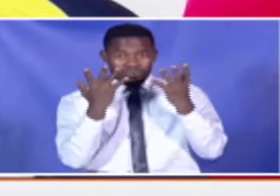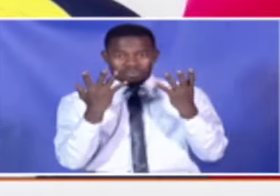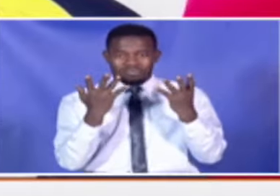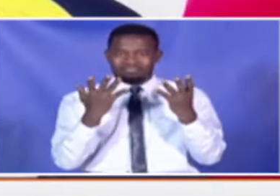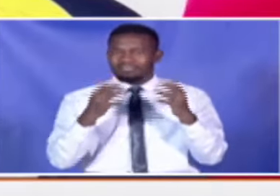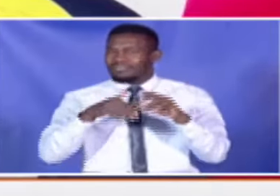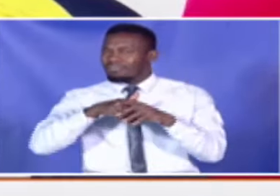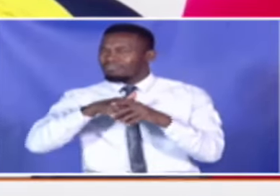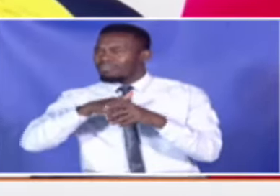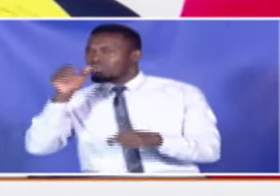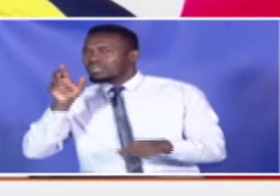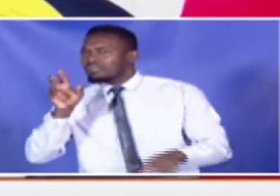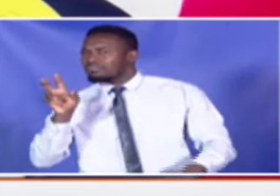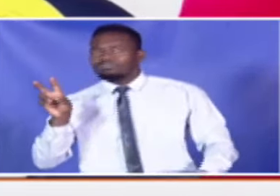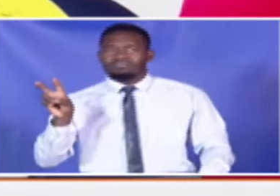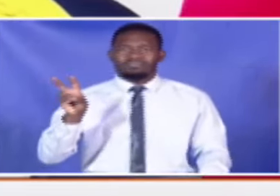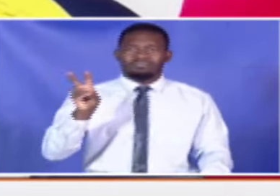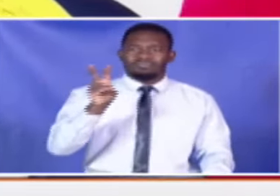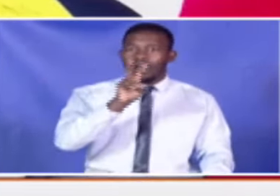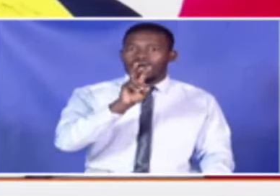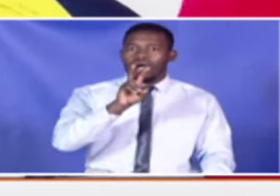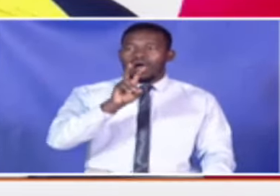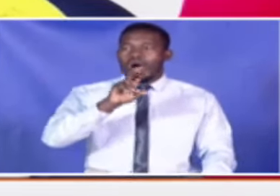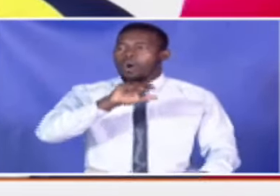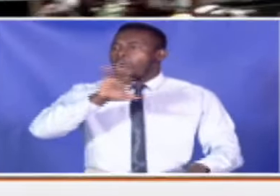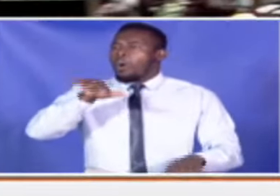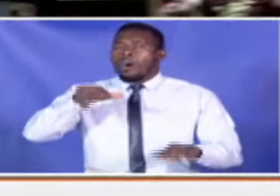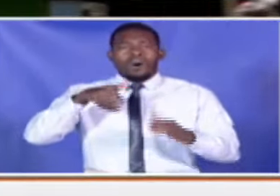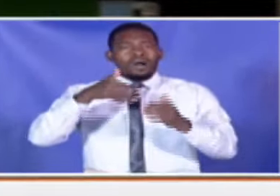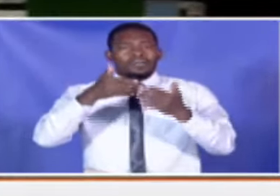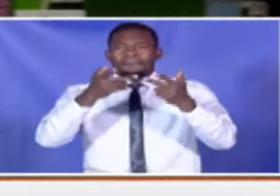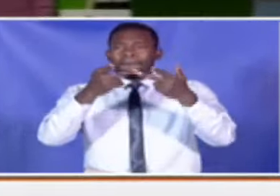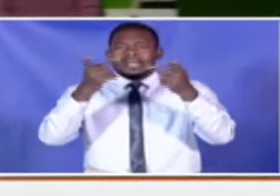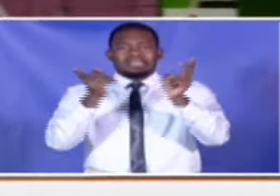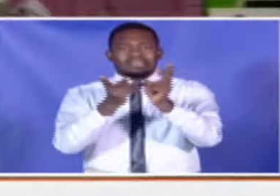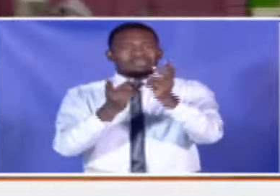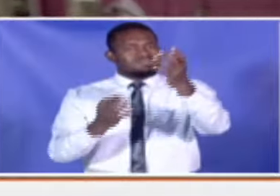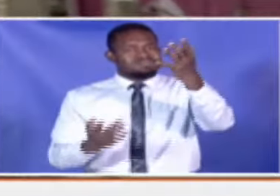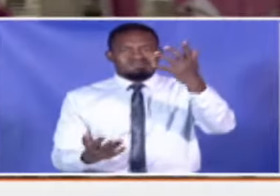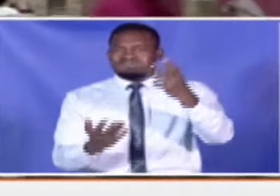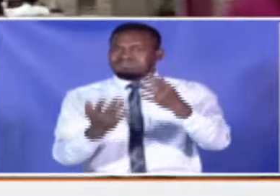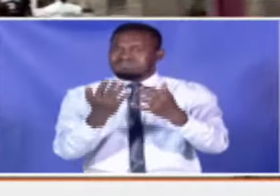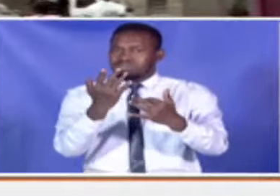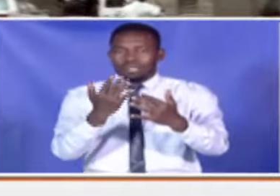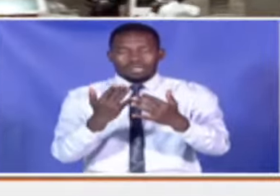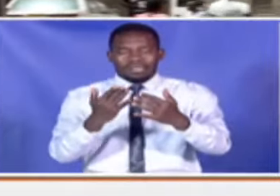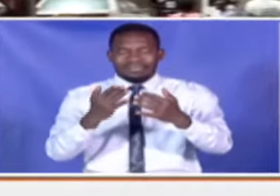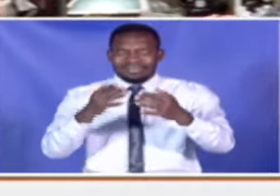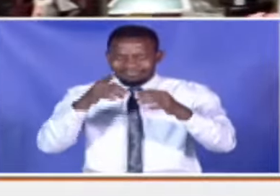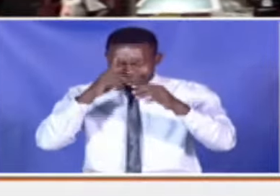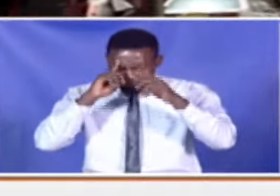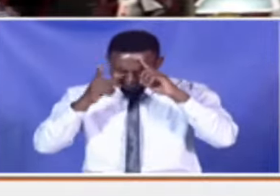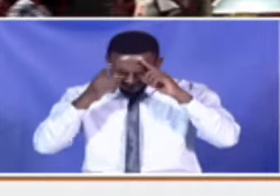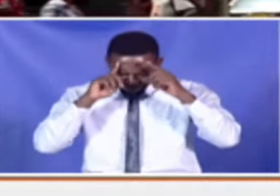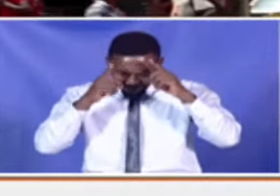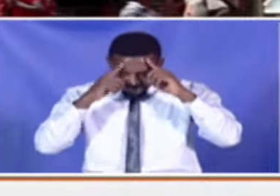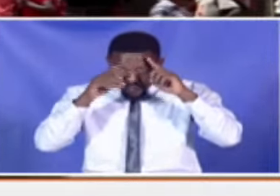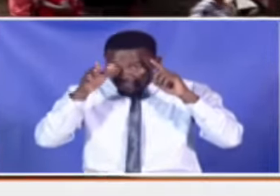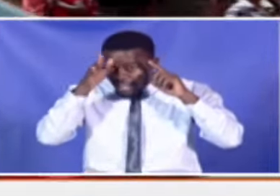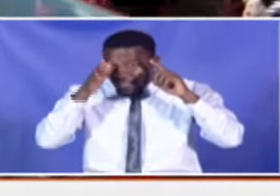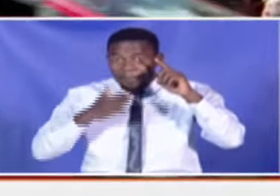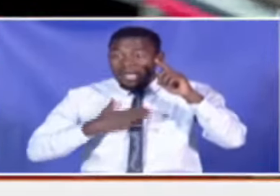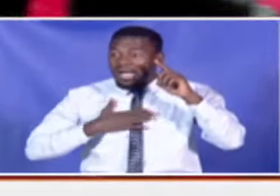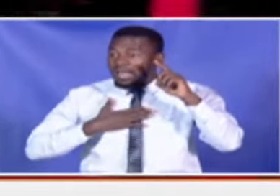Tukatoka nje. Tukapata kijiji mzima imeshika moto. Nikajiuliza maswali, nikasema babangu anaishi pale moto inaaka. Na hiyo